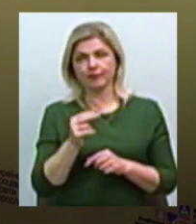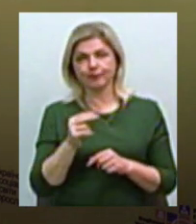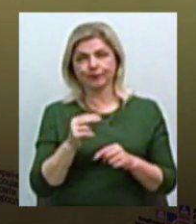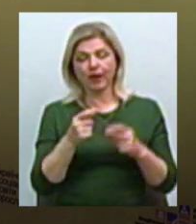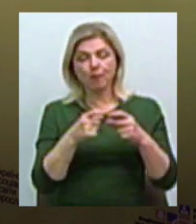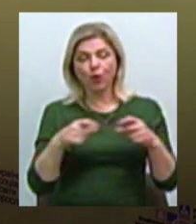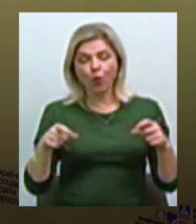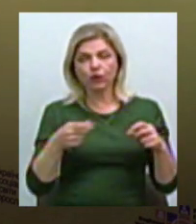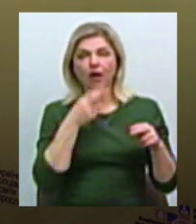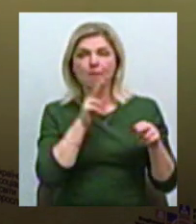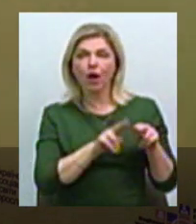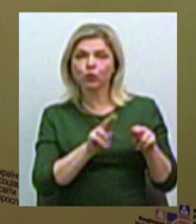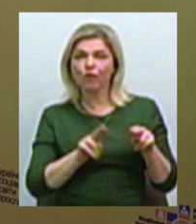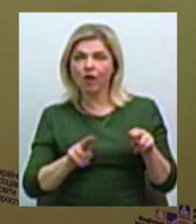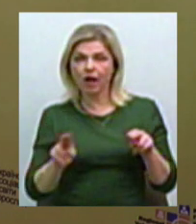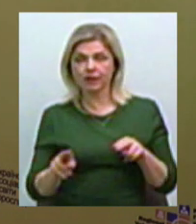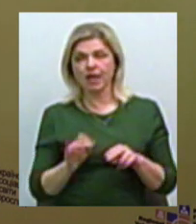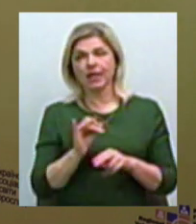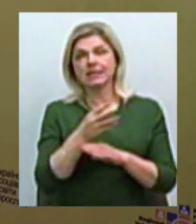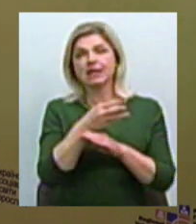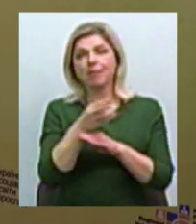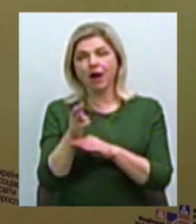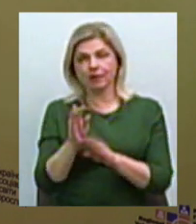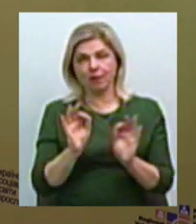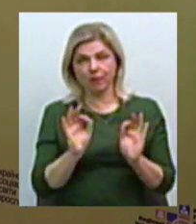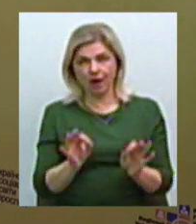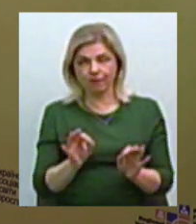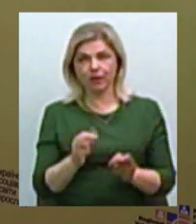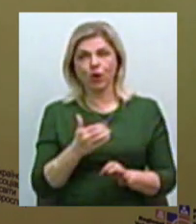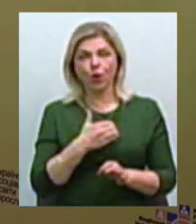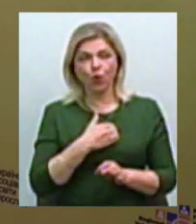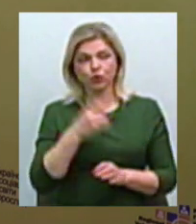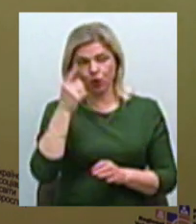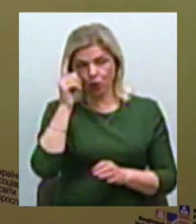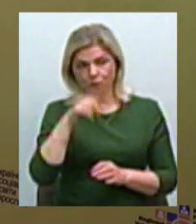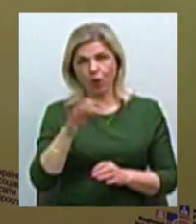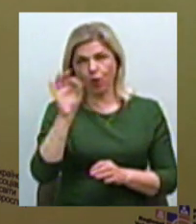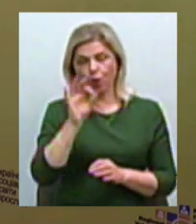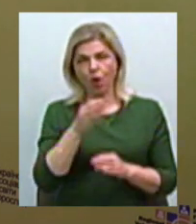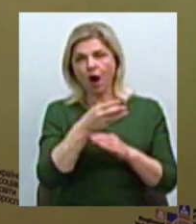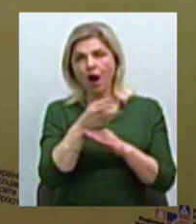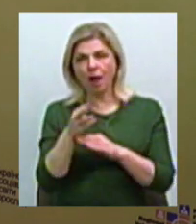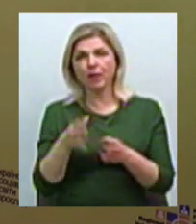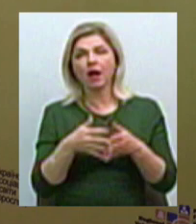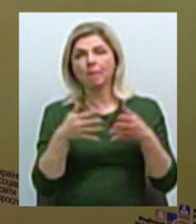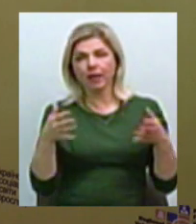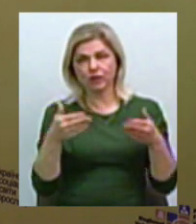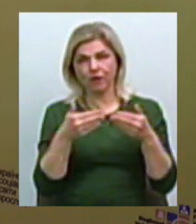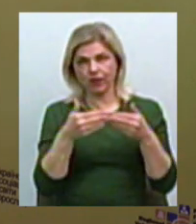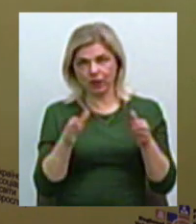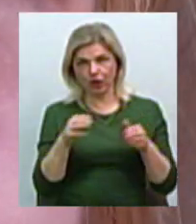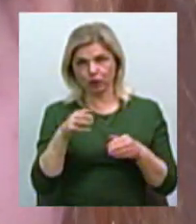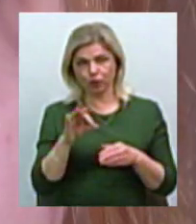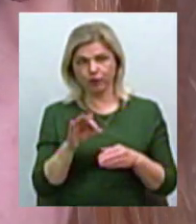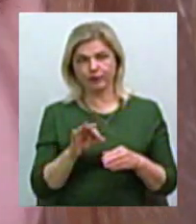навчитися знімати правильно. Я хочу подивитися перед камерою більш відкрито. Напевно,